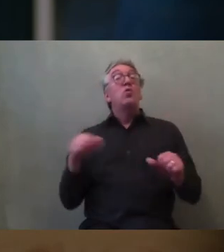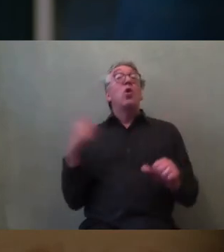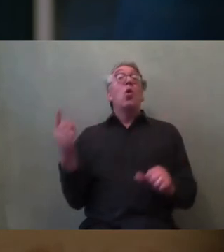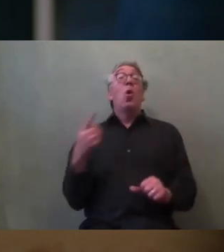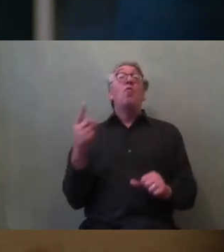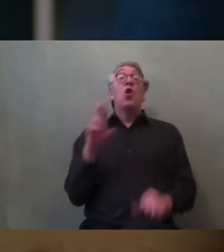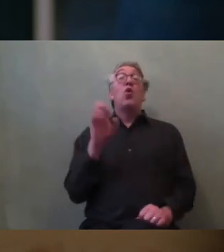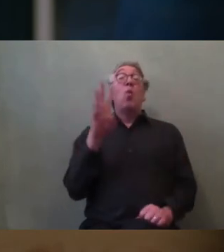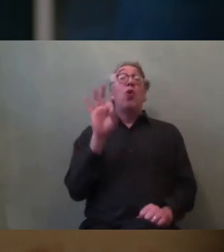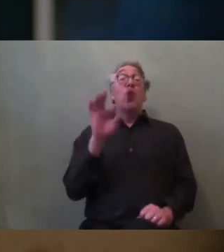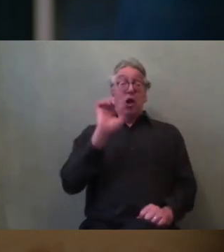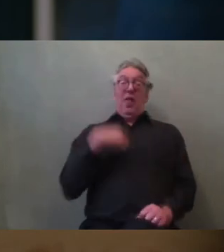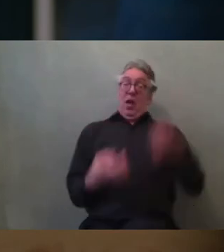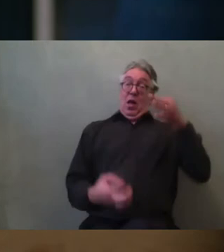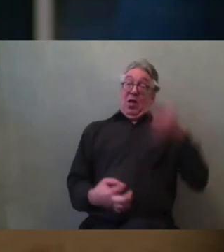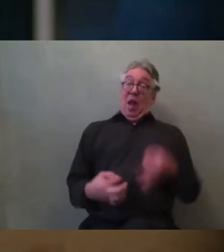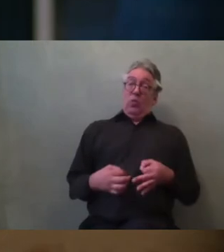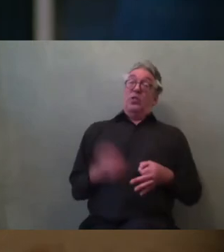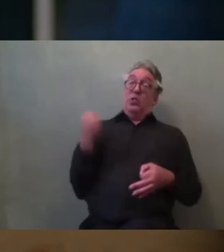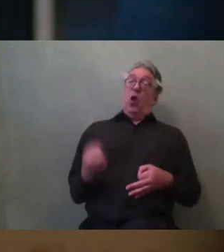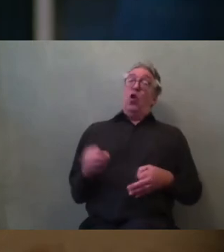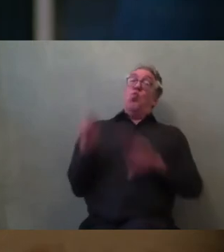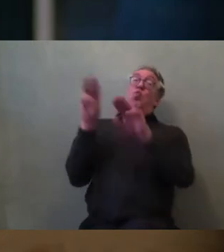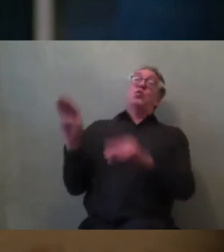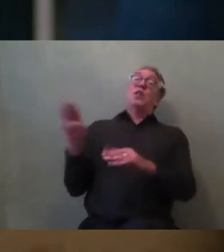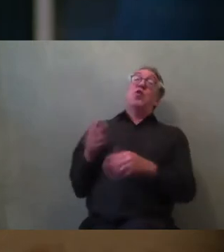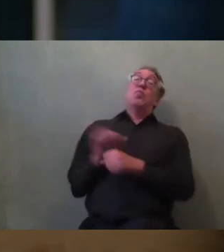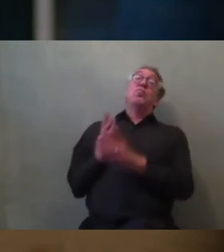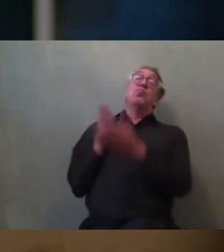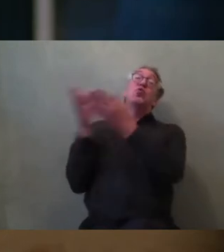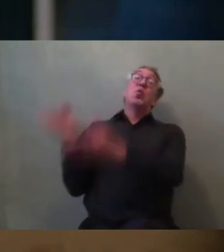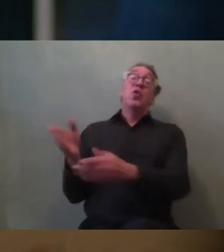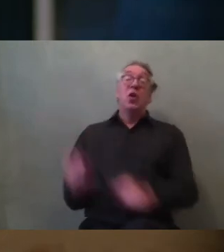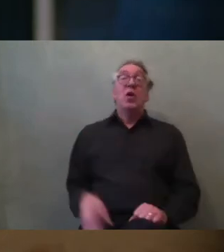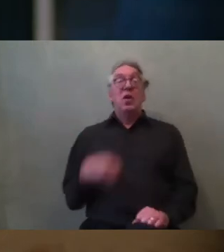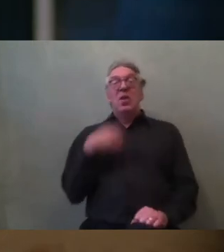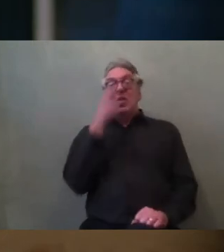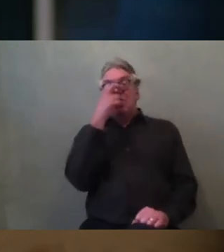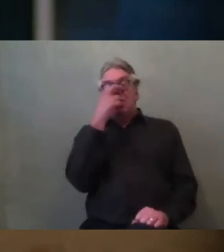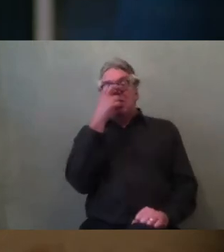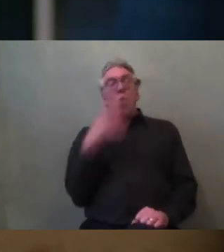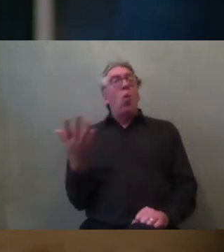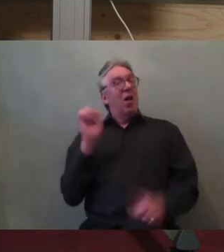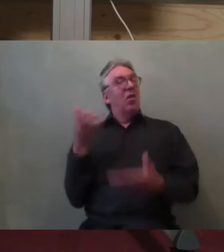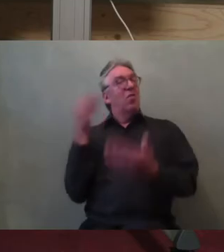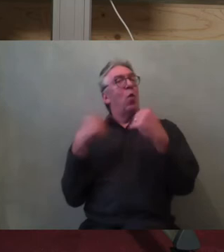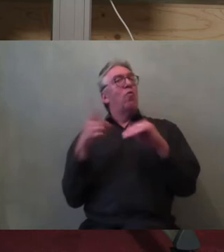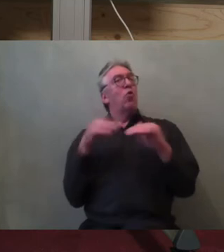ben heel benieuwd wat ze ons vandaag gaat vertellen over de manier waarop het Van Abbe Museum werkt aan toegankelijkheid.